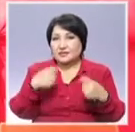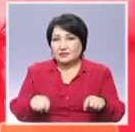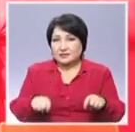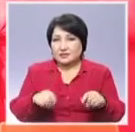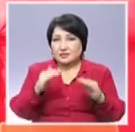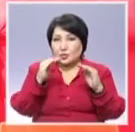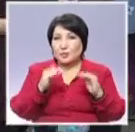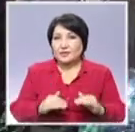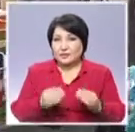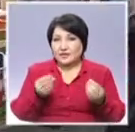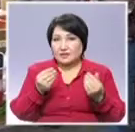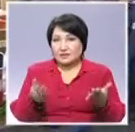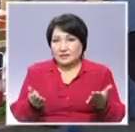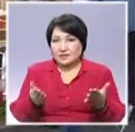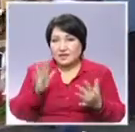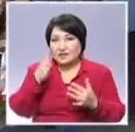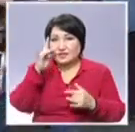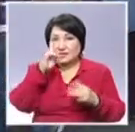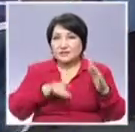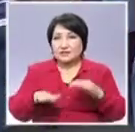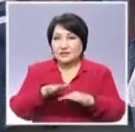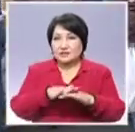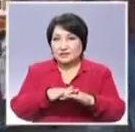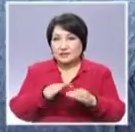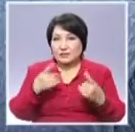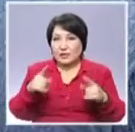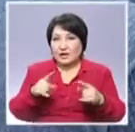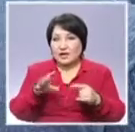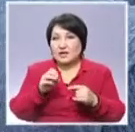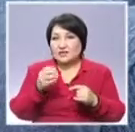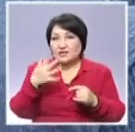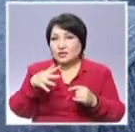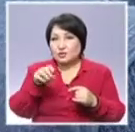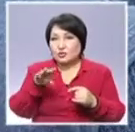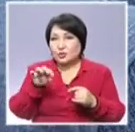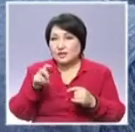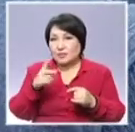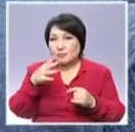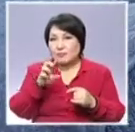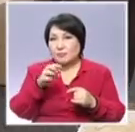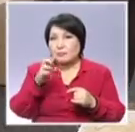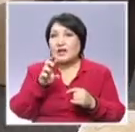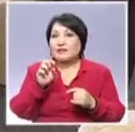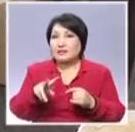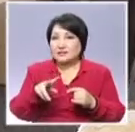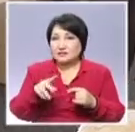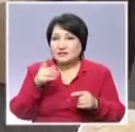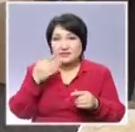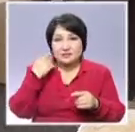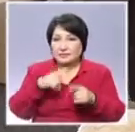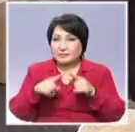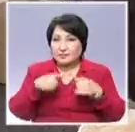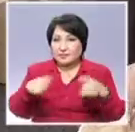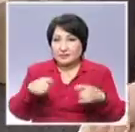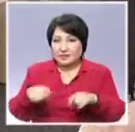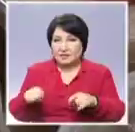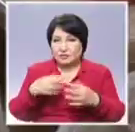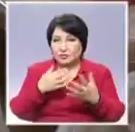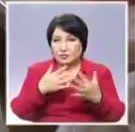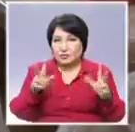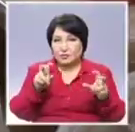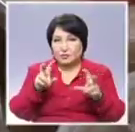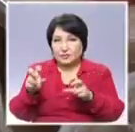төменгі бағада. Шығыс қазақстандық омарташылар 50 тонна балды 50% жеңілдікпен сатты. Одан басқа өнімнің түр-түрін сатқан аграрийлерге